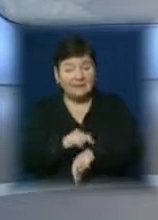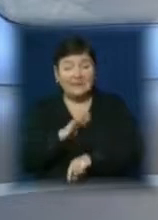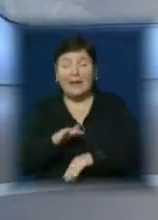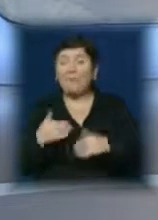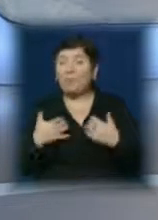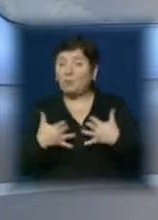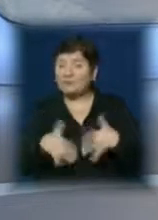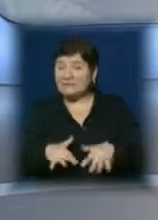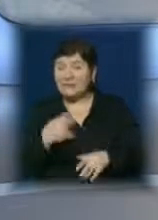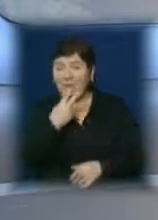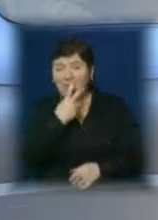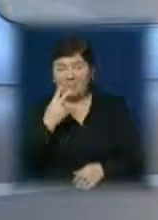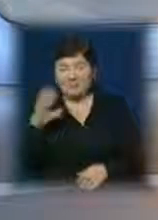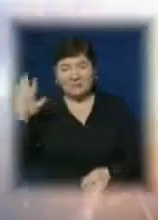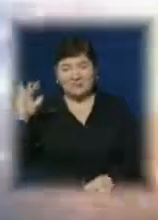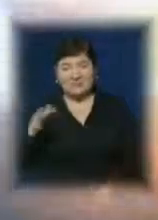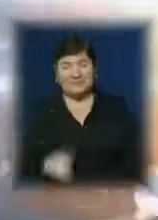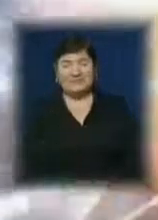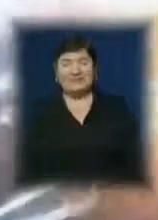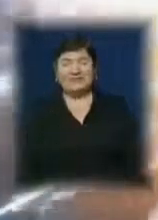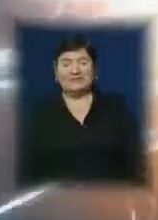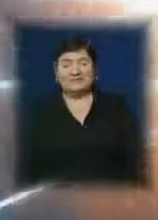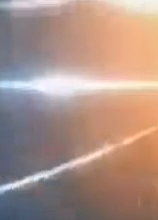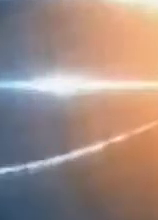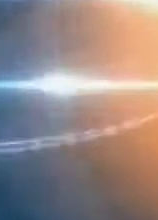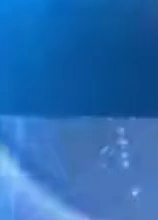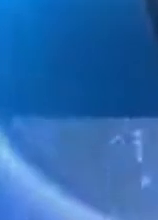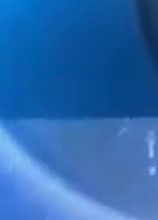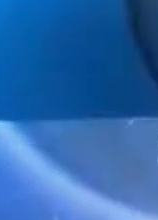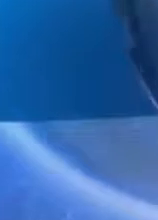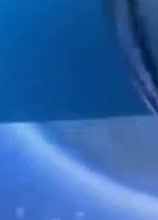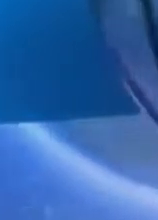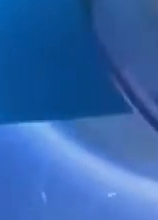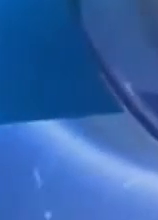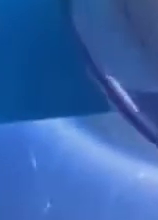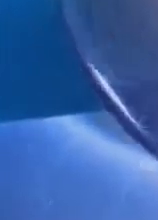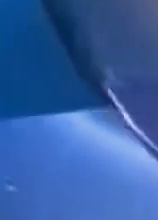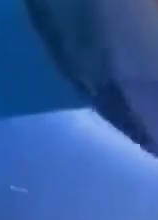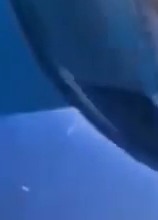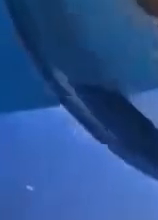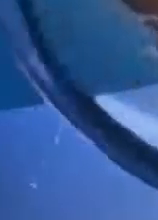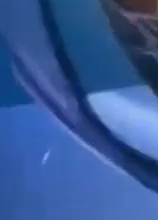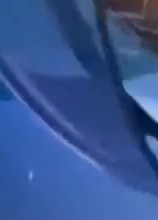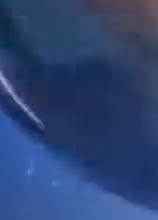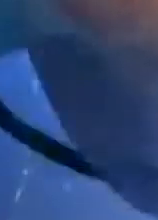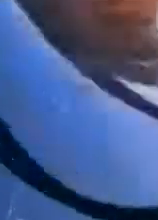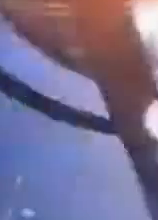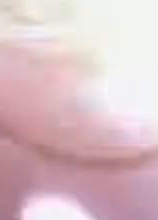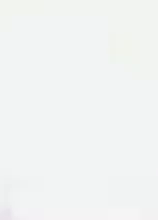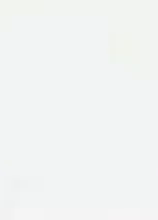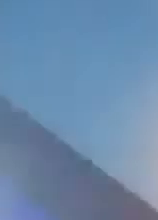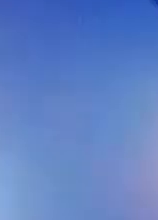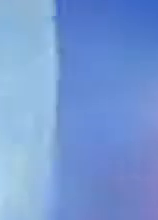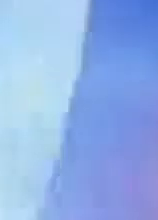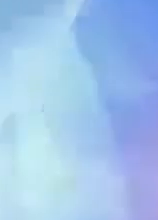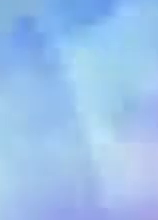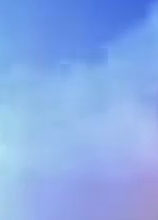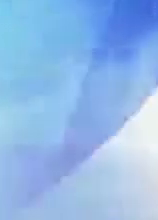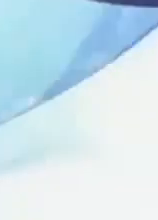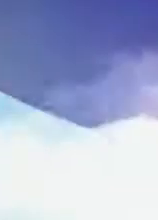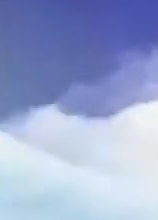готові презентувати і відправити як подарунок до дітей Сходу. Збір книжкових